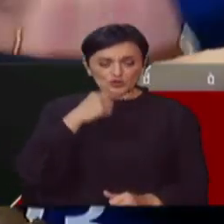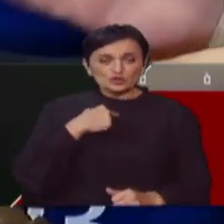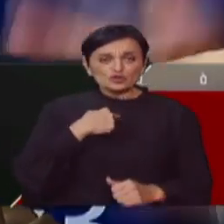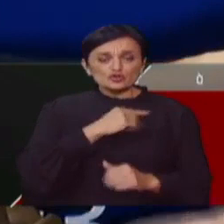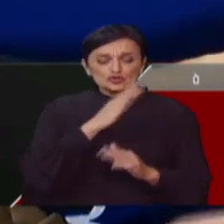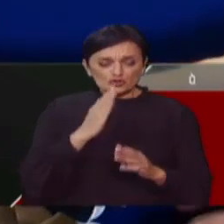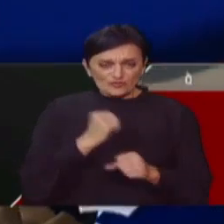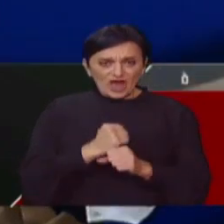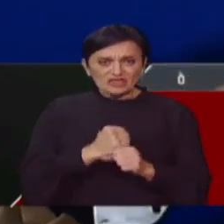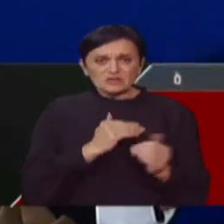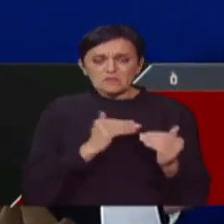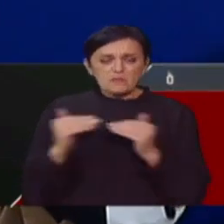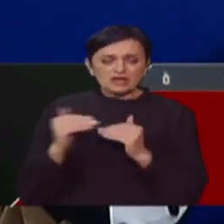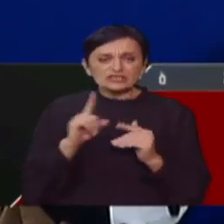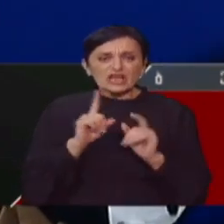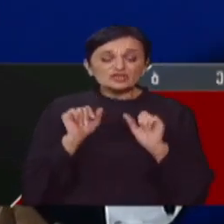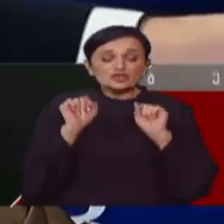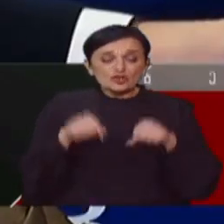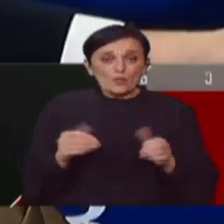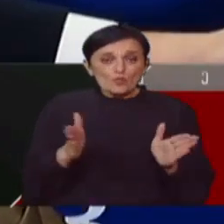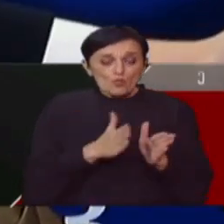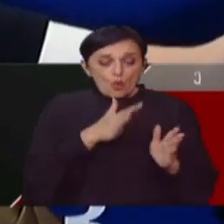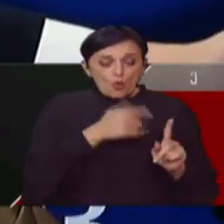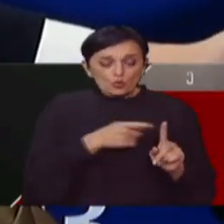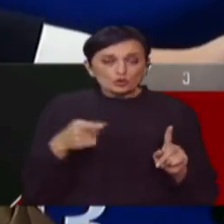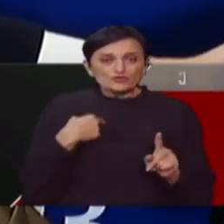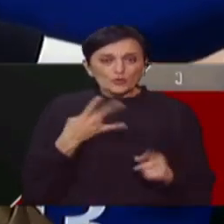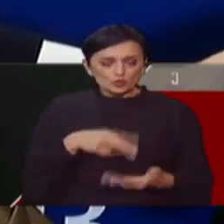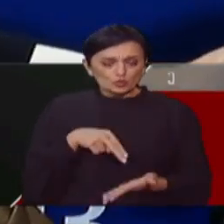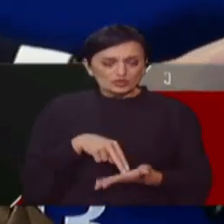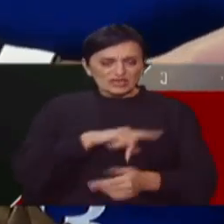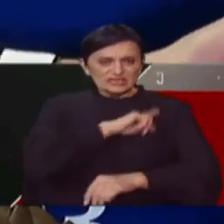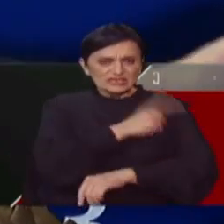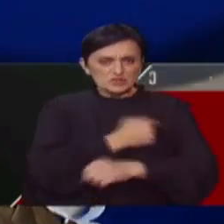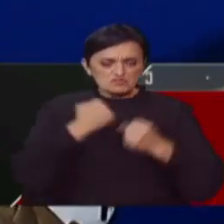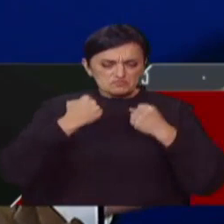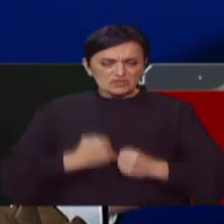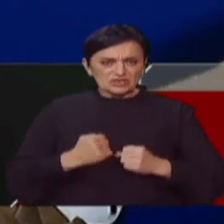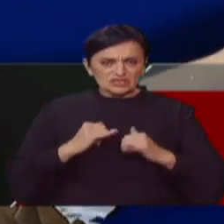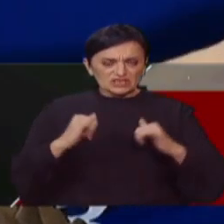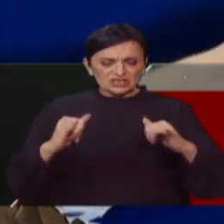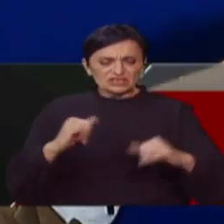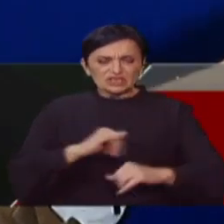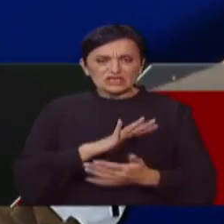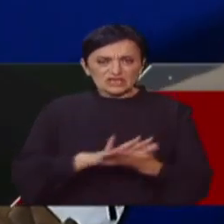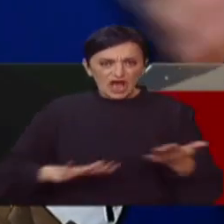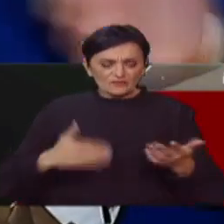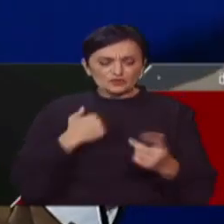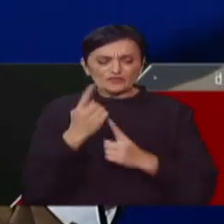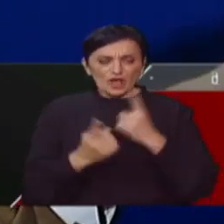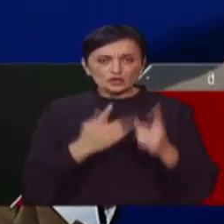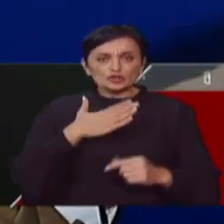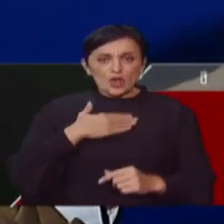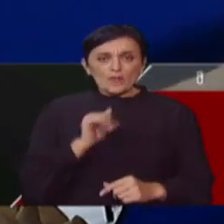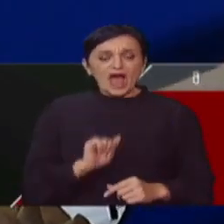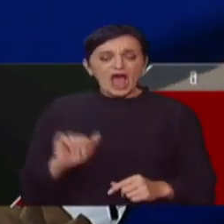გავაკეთეთ მაქსიმუმ, რაც შესაძლებელი იყო ამ მოკლე პერიოდში. ჩვენ დავდგეთ ძლიერად, მტკიცედ გავაგრძელოთ ჩვენი რეფორმები. მე ჩემს